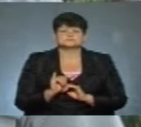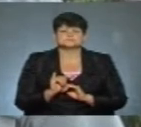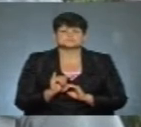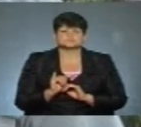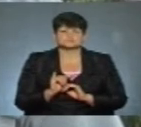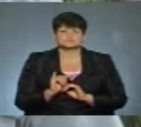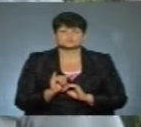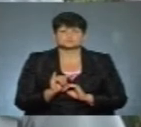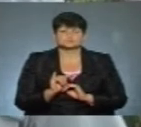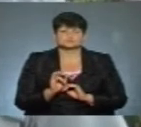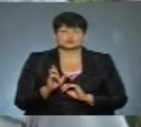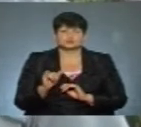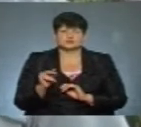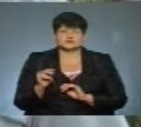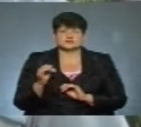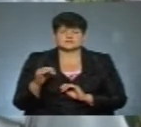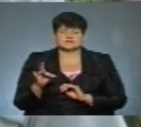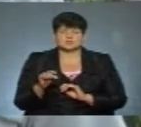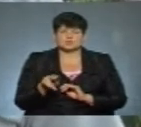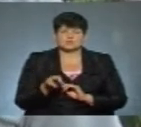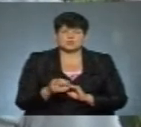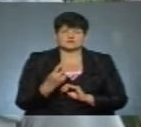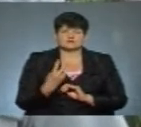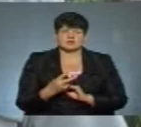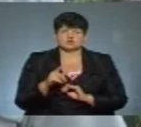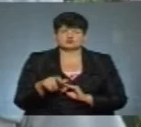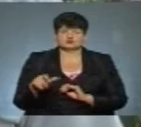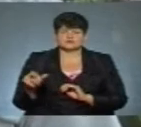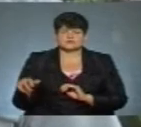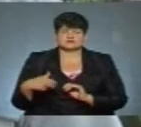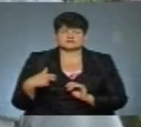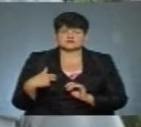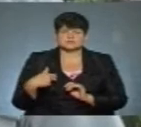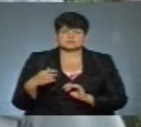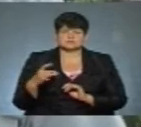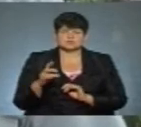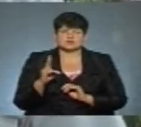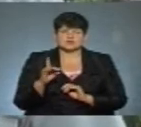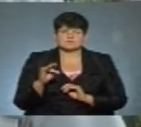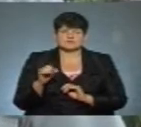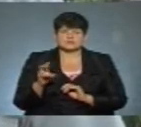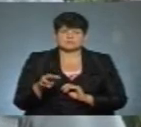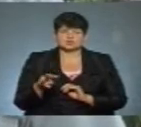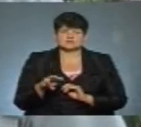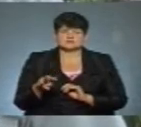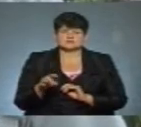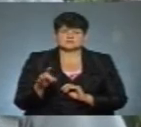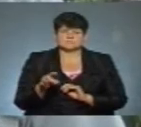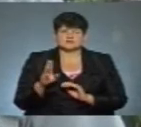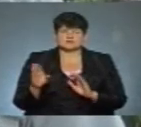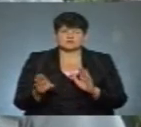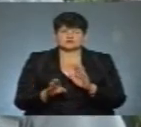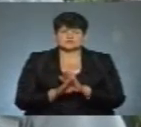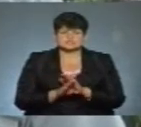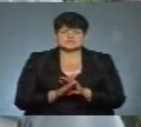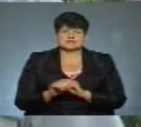в Бучицькому районі по 2 чоловіки, в Заліщицькому, Кременецькому, Монастириському,